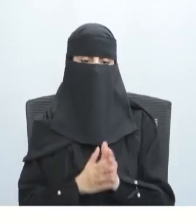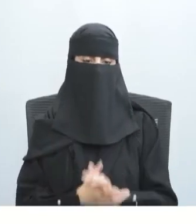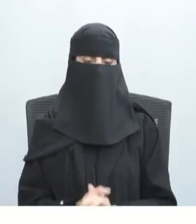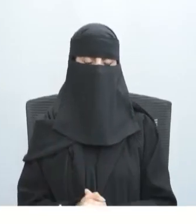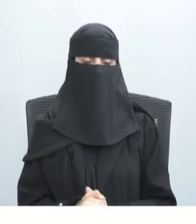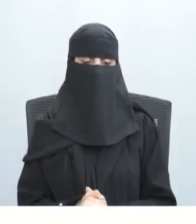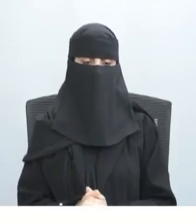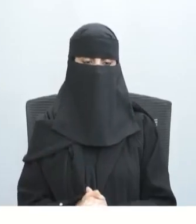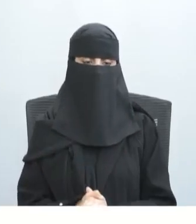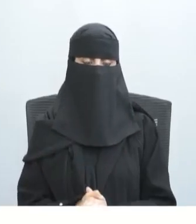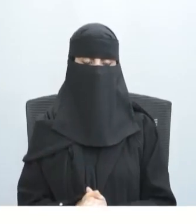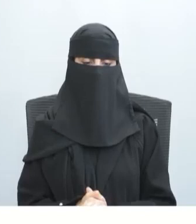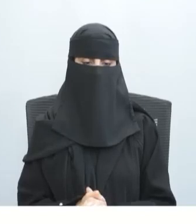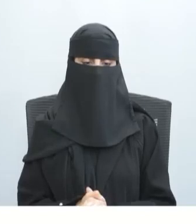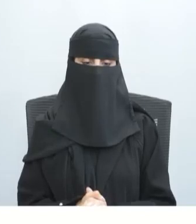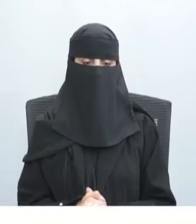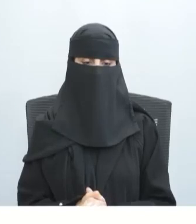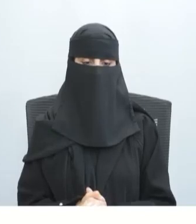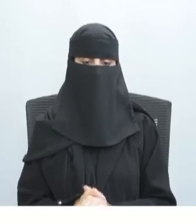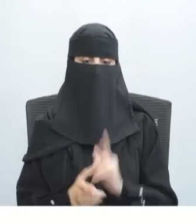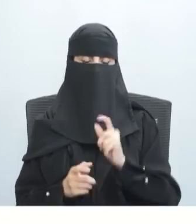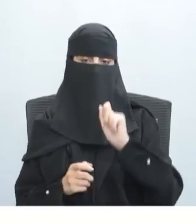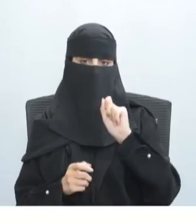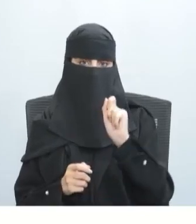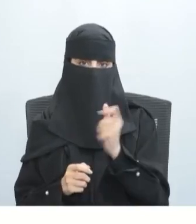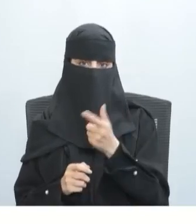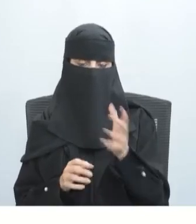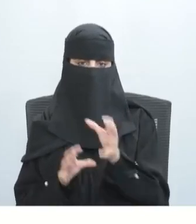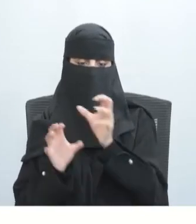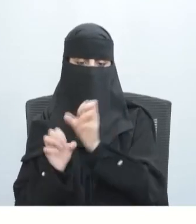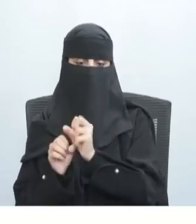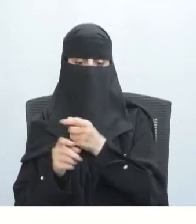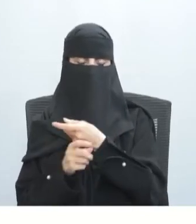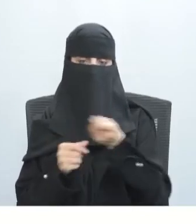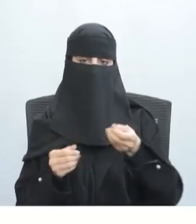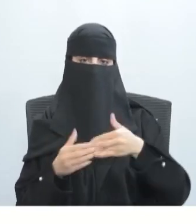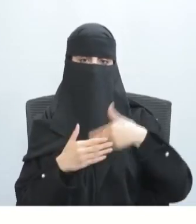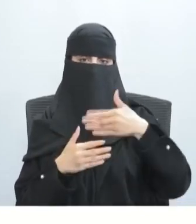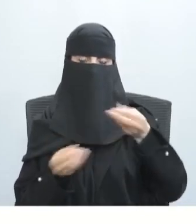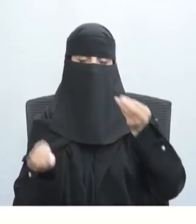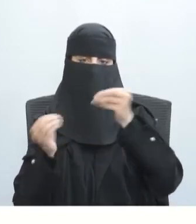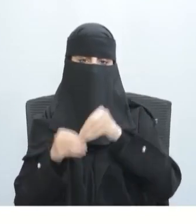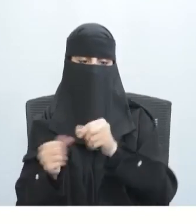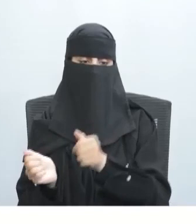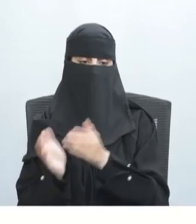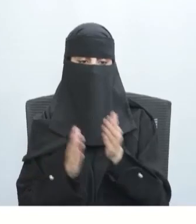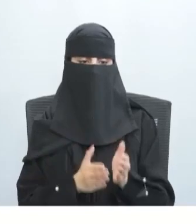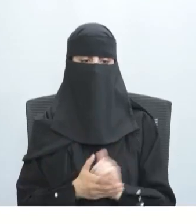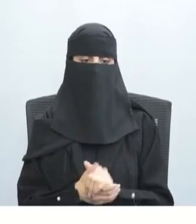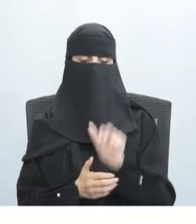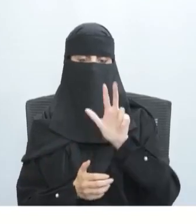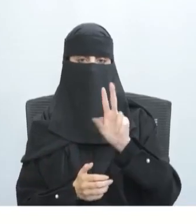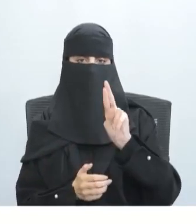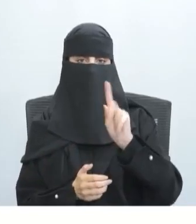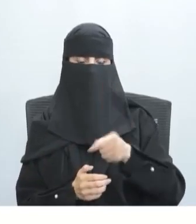قد تكون اقل بالتاكيد مقارنه بالتراكم فكلما اسرعت في اجراء الودائع زادت القيمه المستقبليه اذا التراكميه